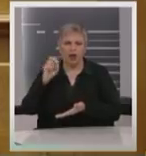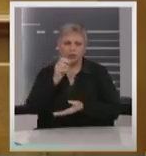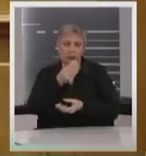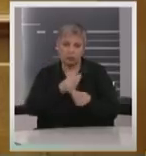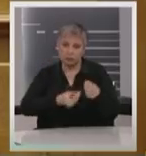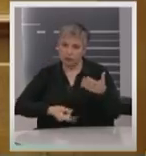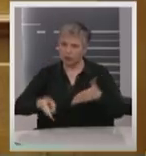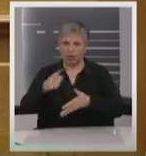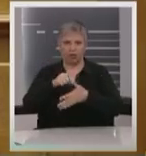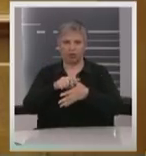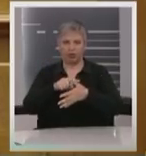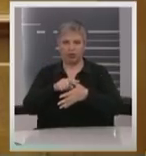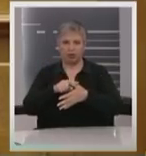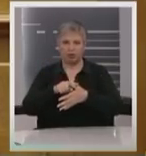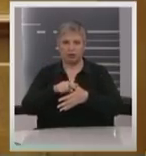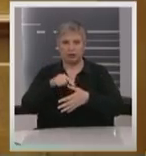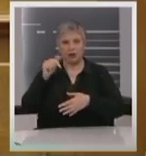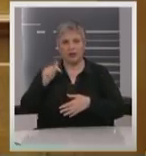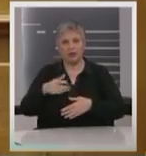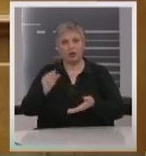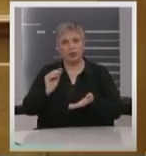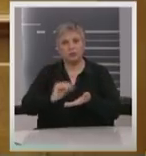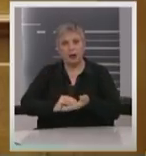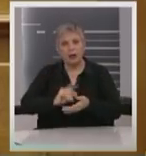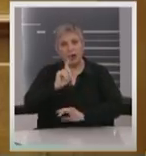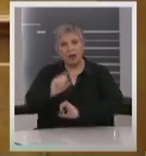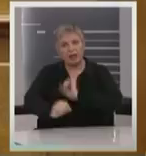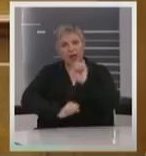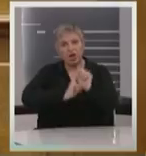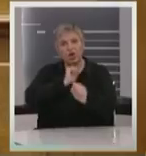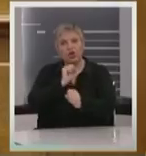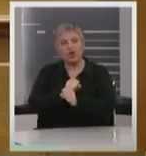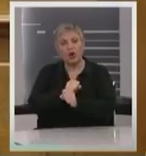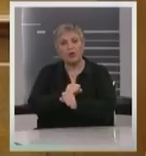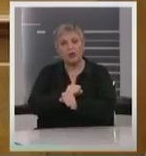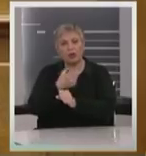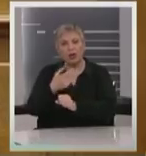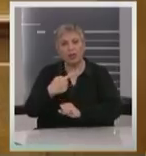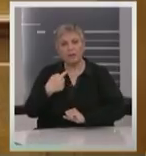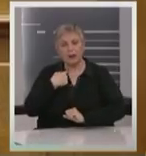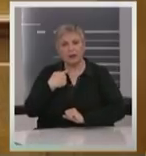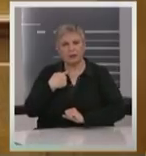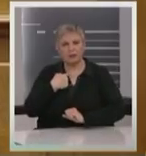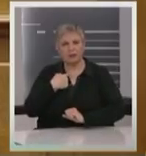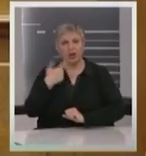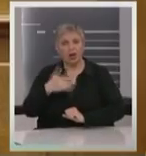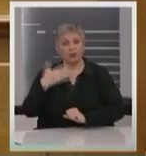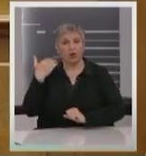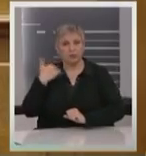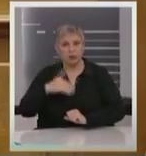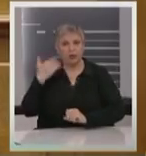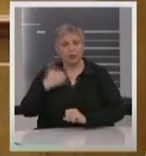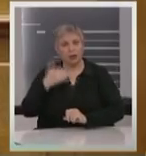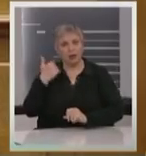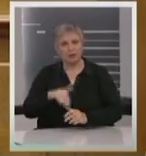αξίζει στους πολίτες άλλος ένας χαμένος χρόνος μετά από τόσες θυσίες. Ο ελληνικός λαός αξίζει και